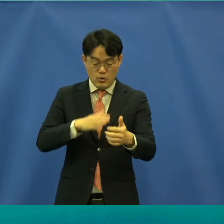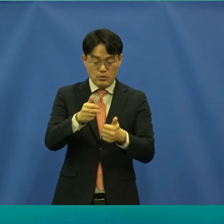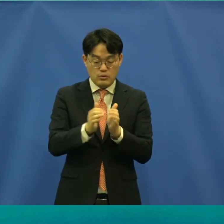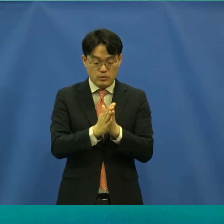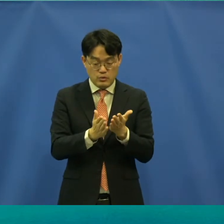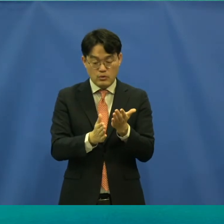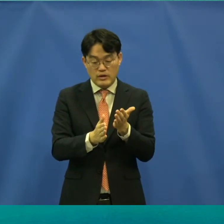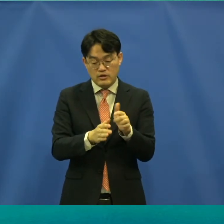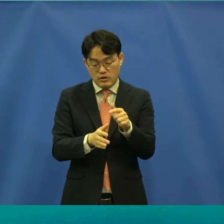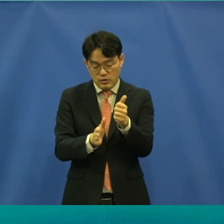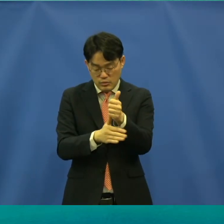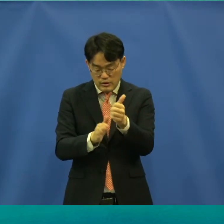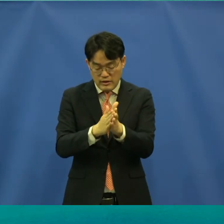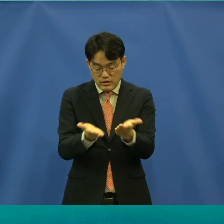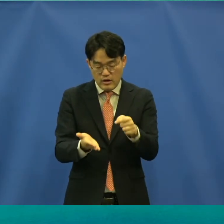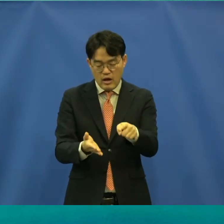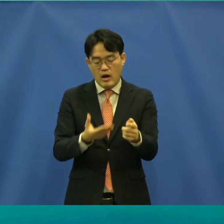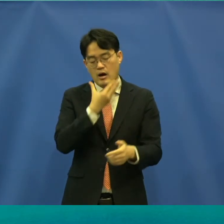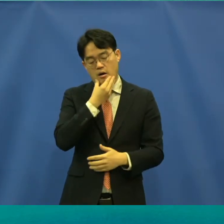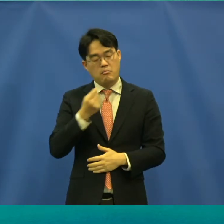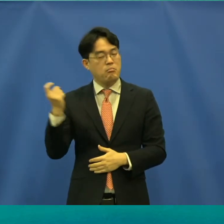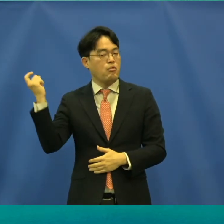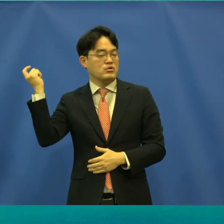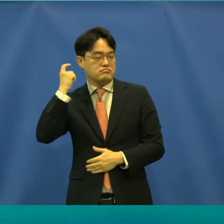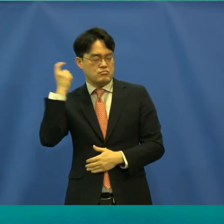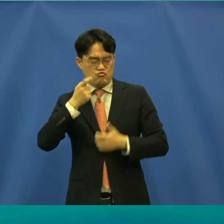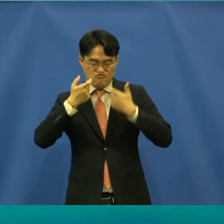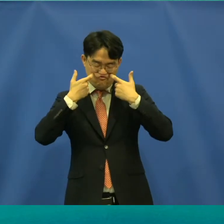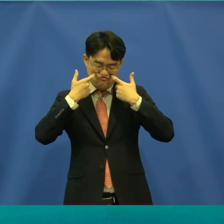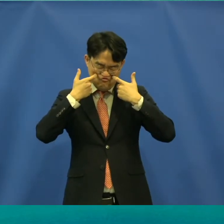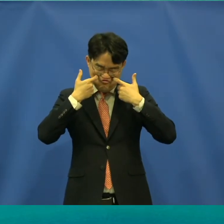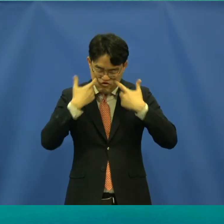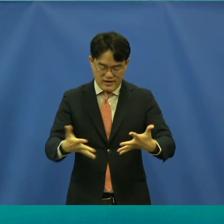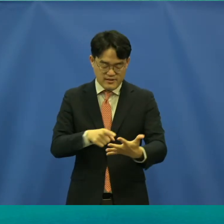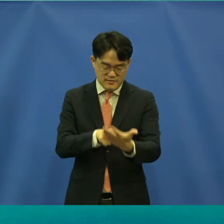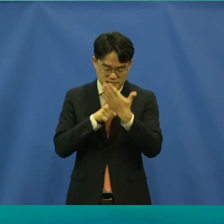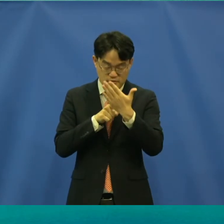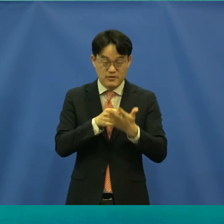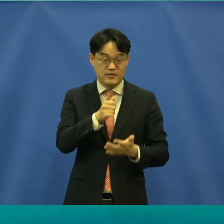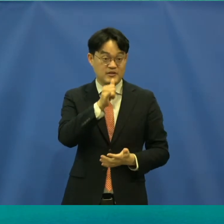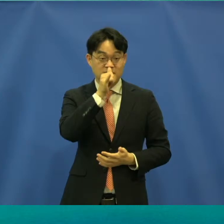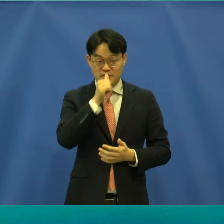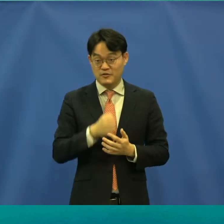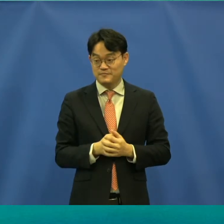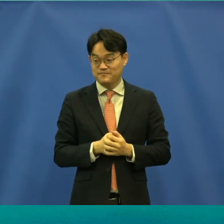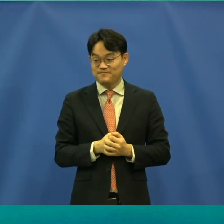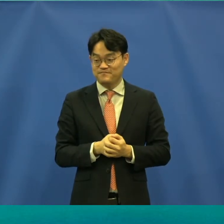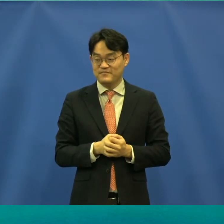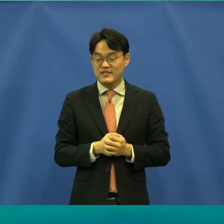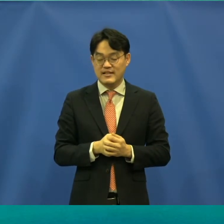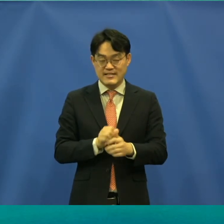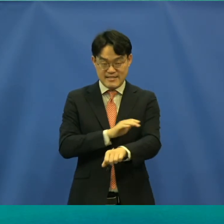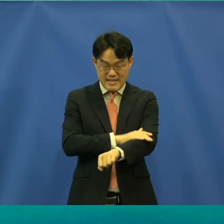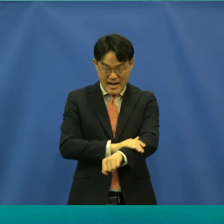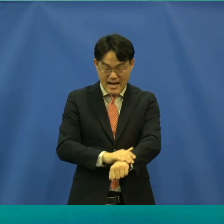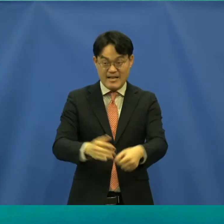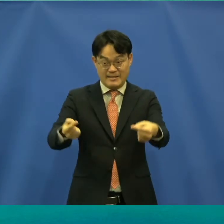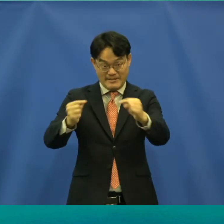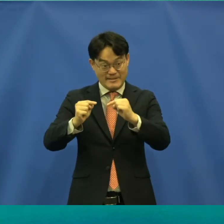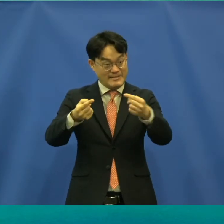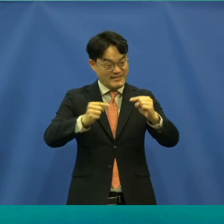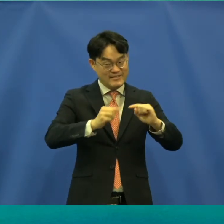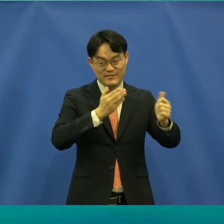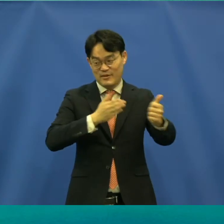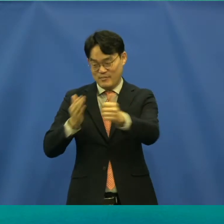자, 오늘은 1절만 주로 이제 보겠는데요. 여호와의 말씀이 아미떼의 아들 요나에게